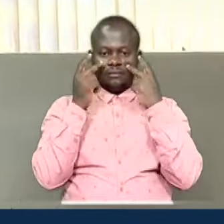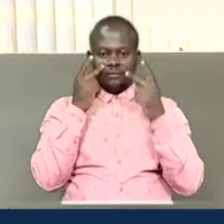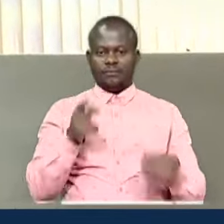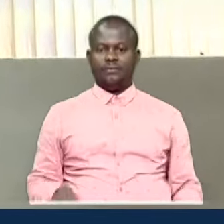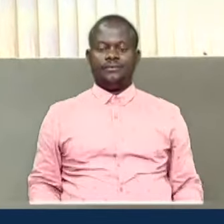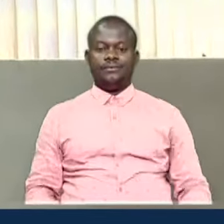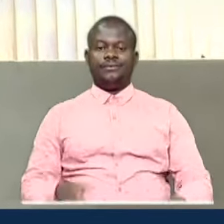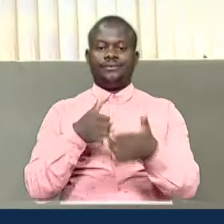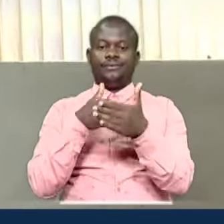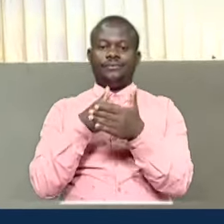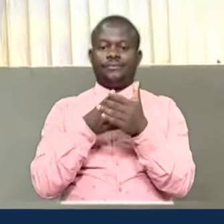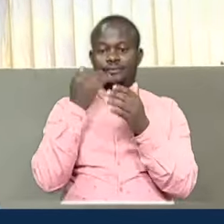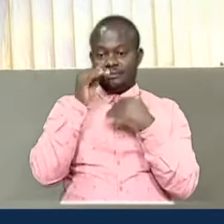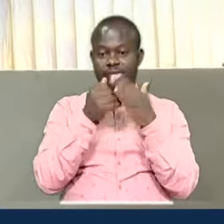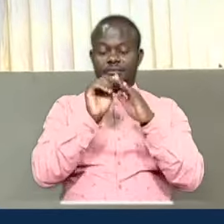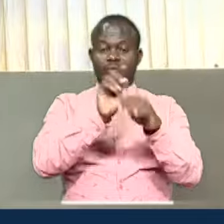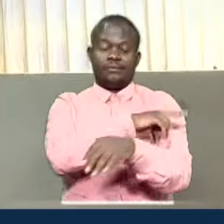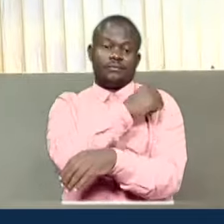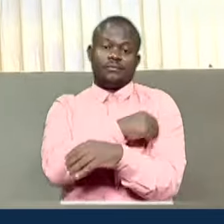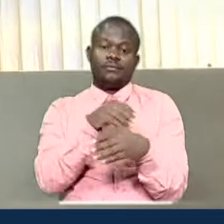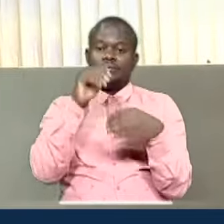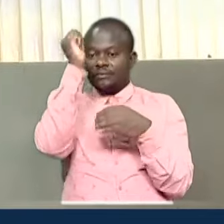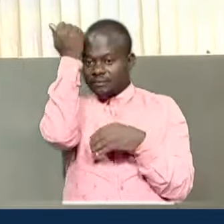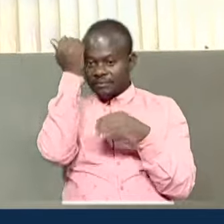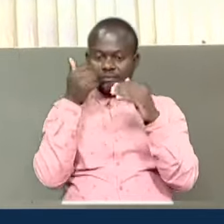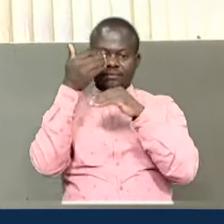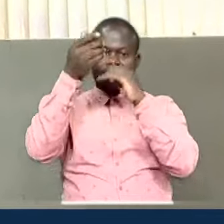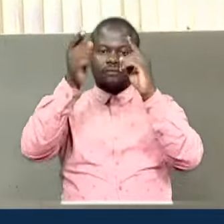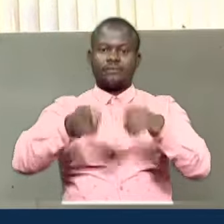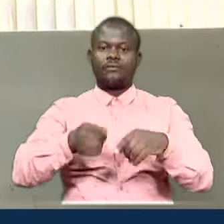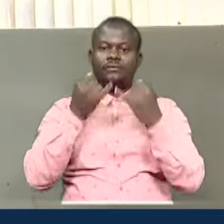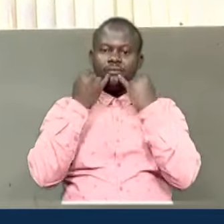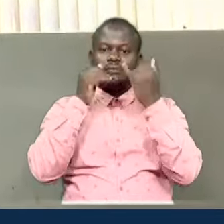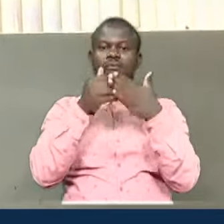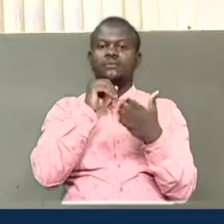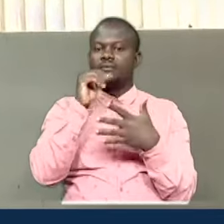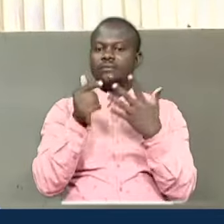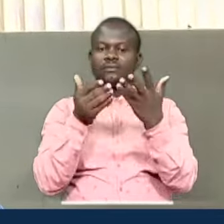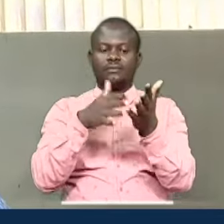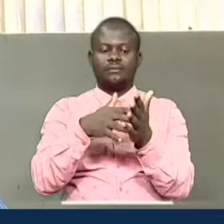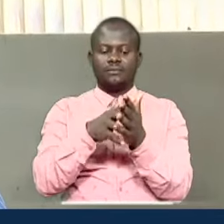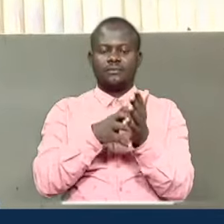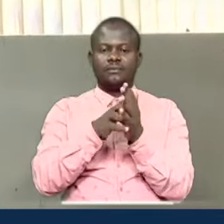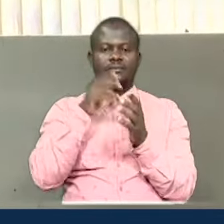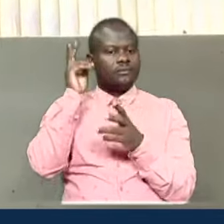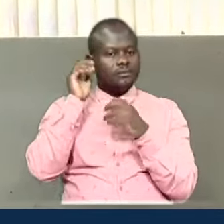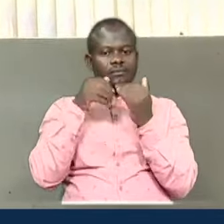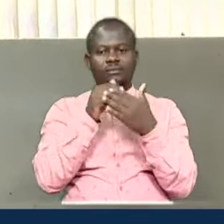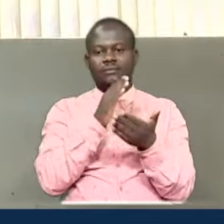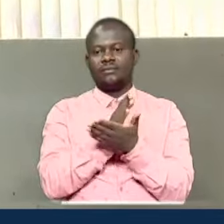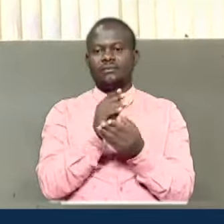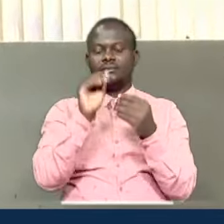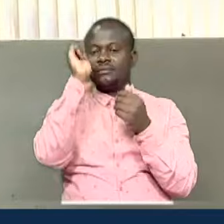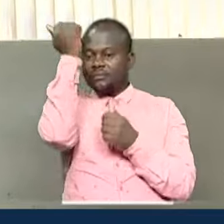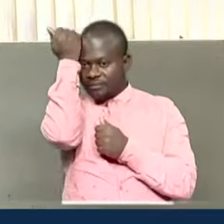kwa muganga uzi ko watanze mituweli wagira bakaguha ko imiti nayo ihari biguca intege bikumva ukumva ko gutanga mituweli